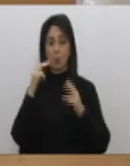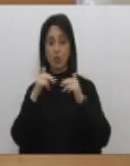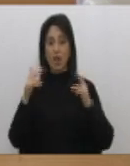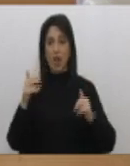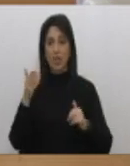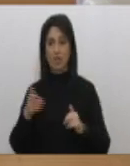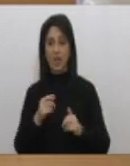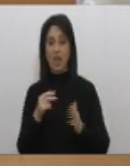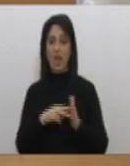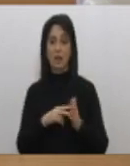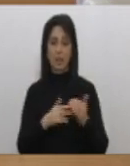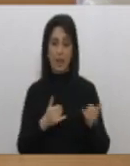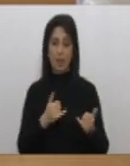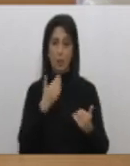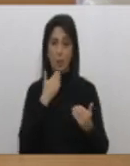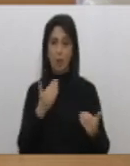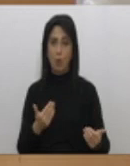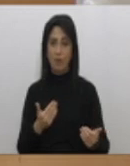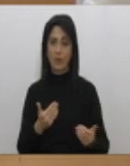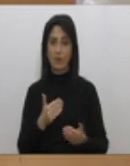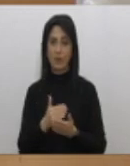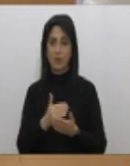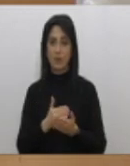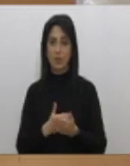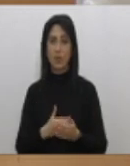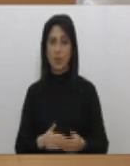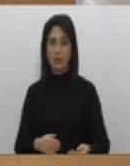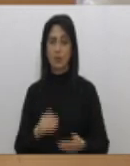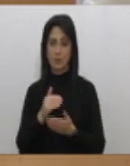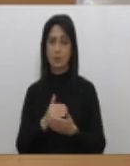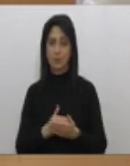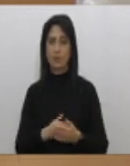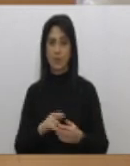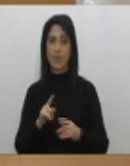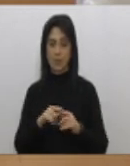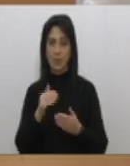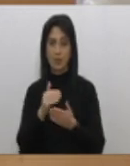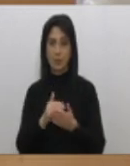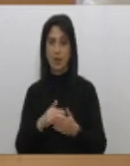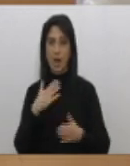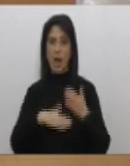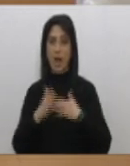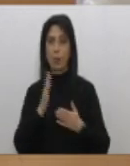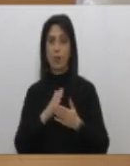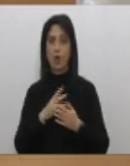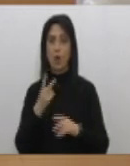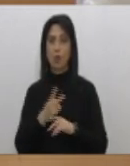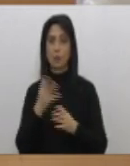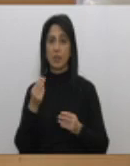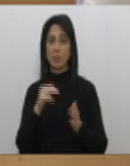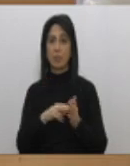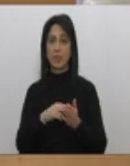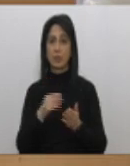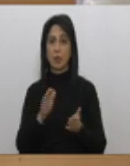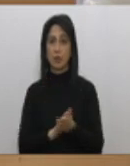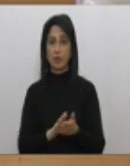ახალგაზრული და რა ეღირება ბოლოს. აგერ მეორე სპორტის სასახლეს ცესხლი წაუკიდეს რაღაცა და გახარებული არიან და 2-ჯერ მეტ ფას მოითხოვენ